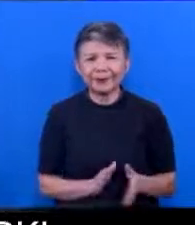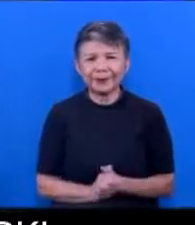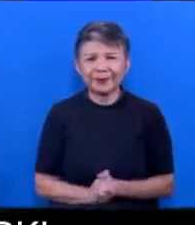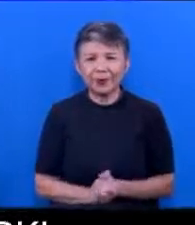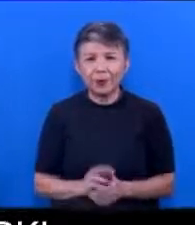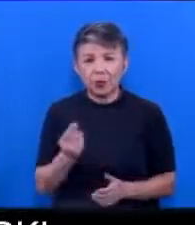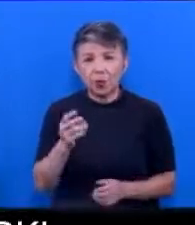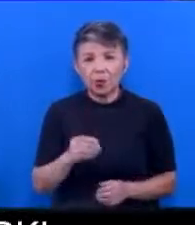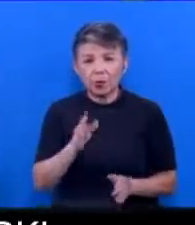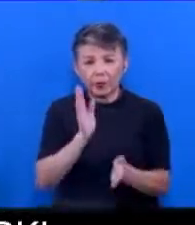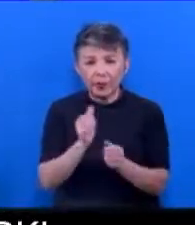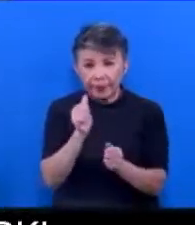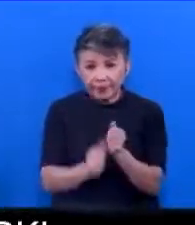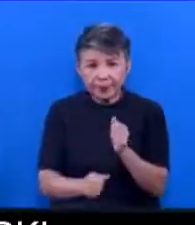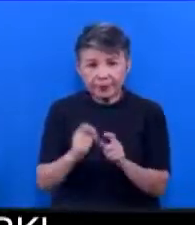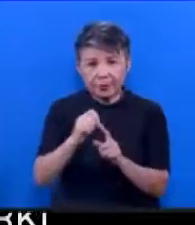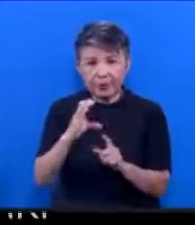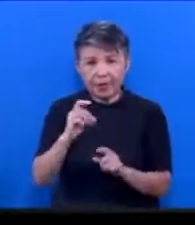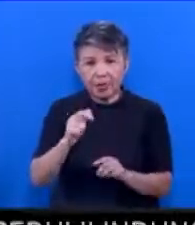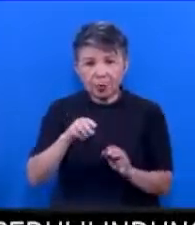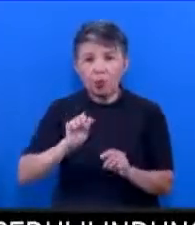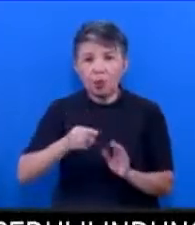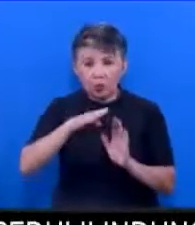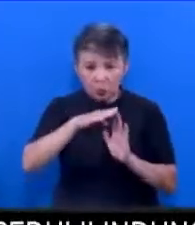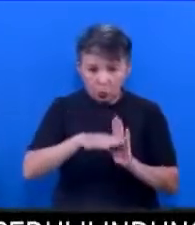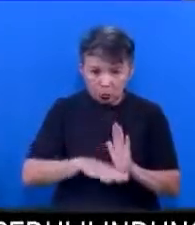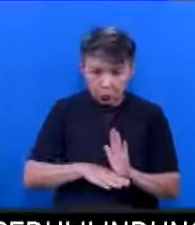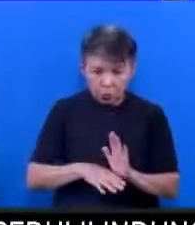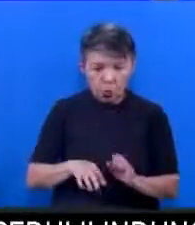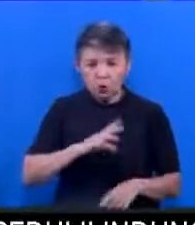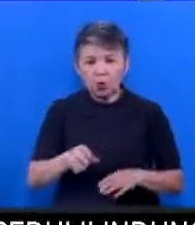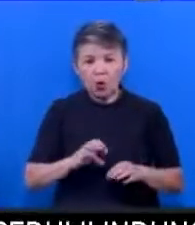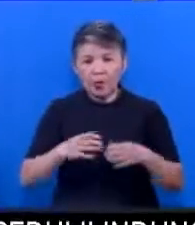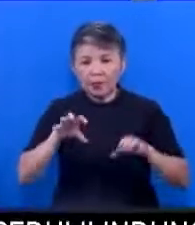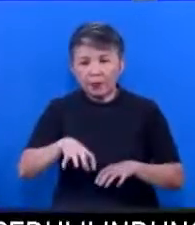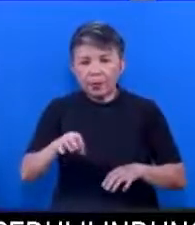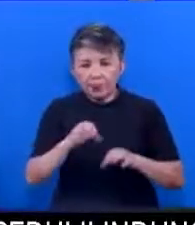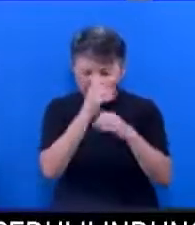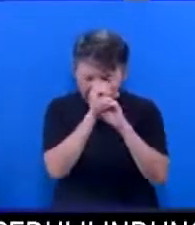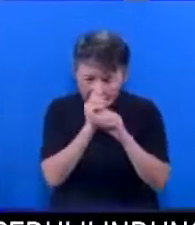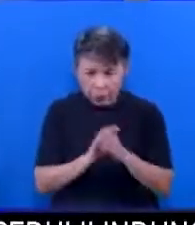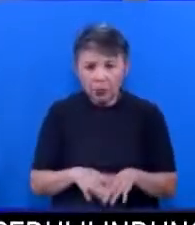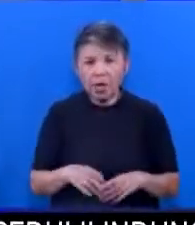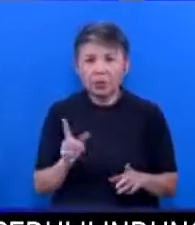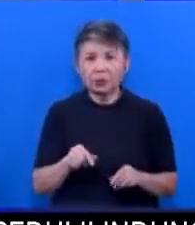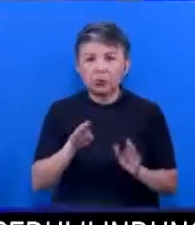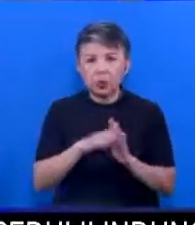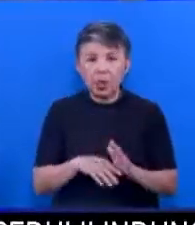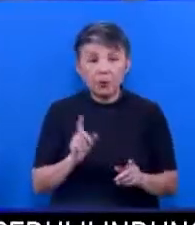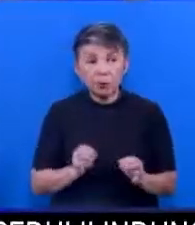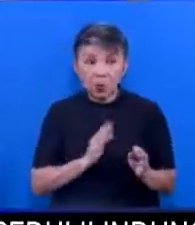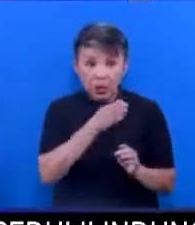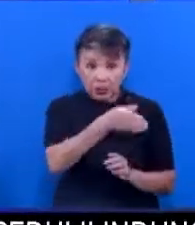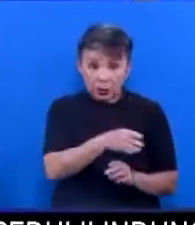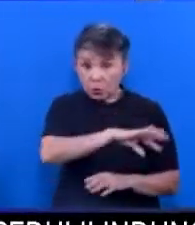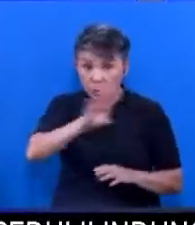Penurunan harga tes PCR di Indonesia harus diikuti seluruh pelaku usaha laboratorium. Namun apakah harga ini sudah terjangkau untuk seluruh masyarakat